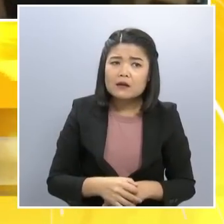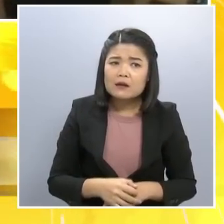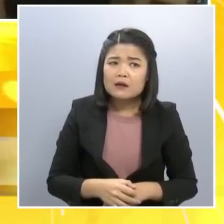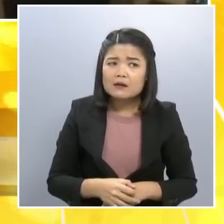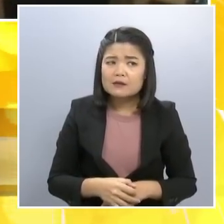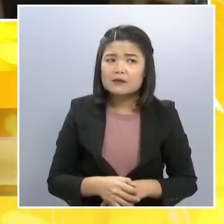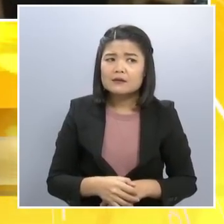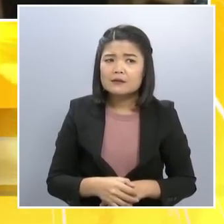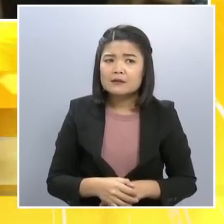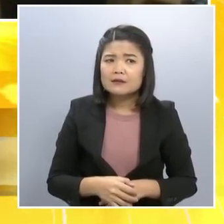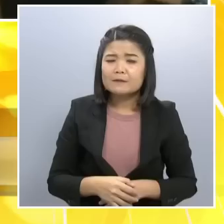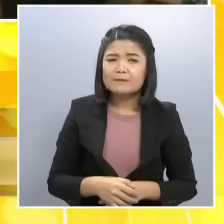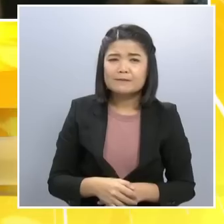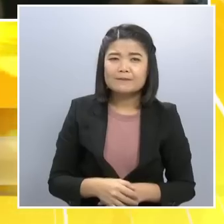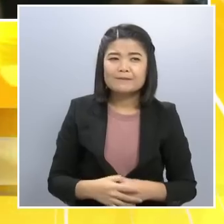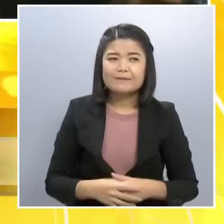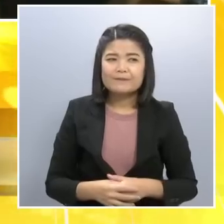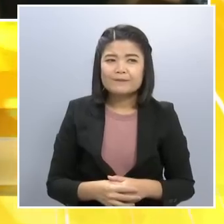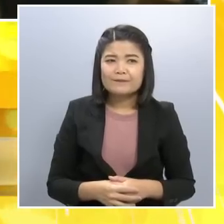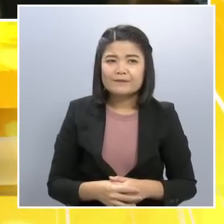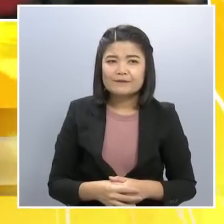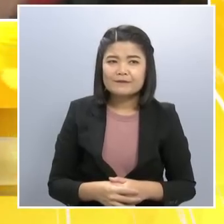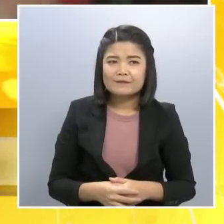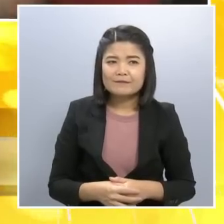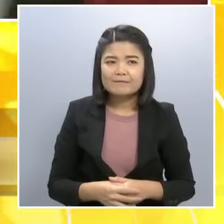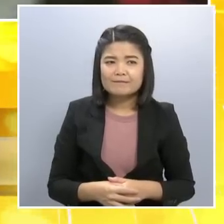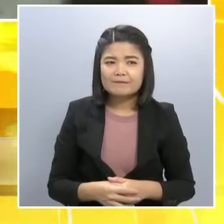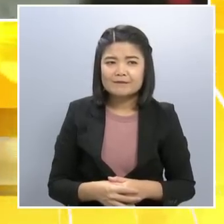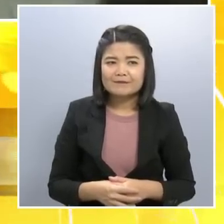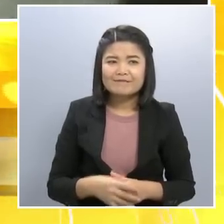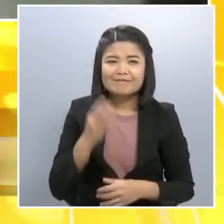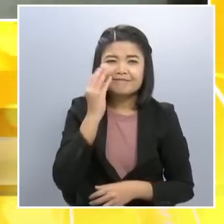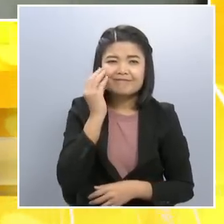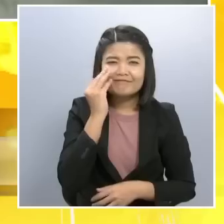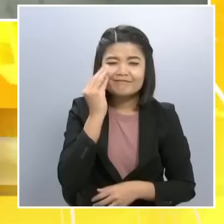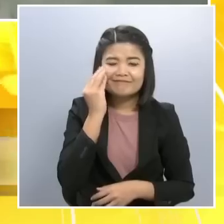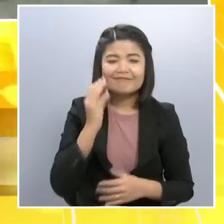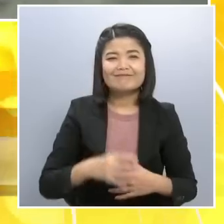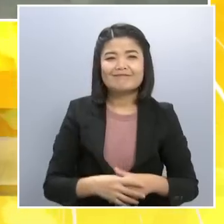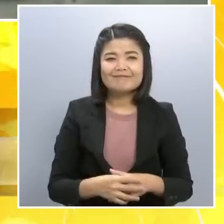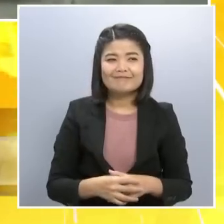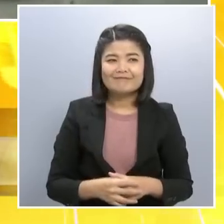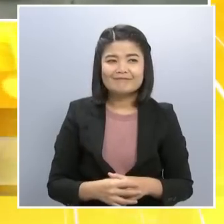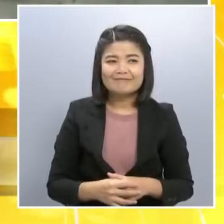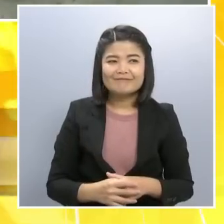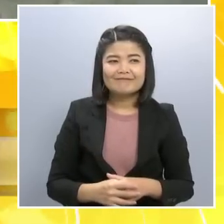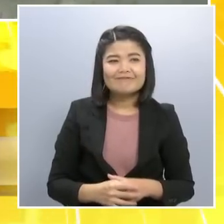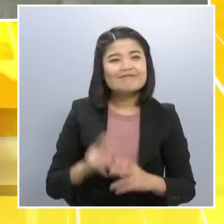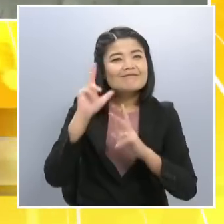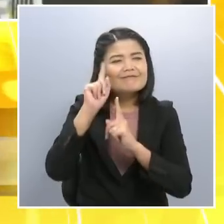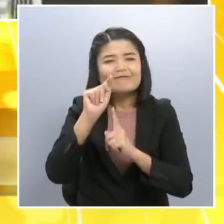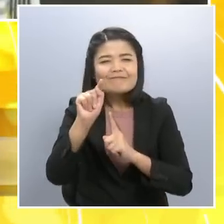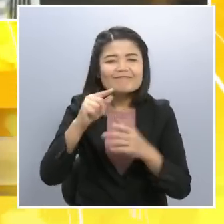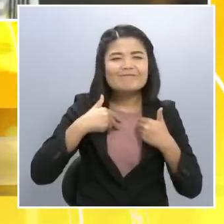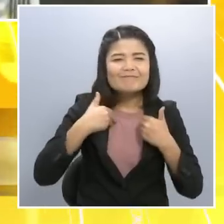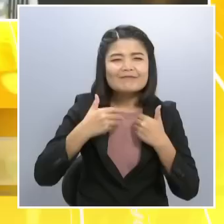ะ เรื่องตัวปู ่ที่ว่าว่า น่ารักน่ารัก นี่นะ ท่านผู้ชมข่าวสามมันต้องมีสีสันอย่าคิดมาก